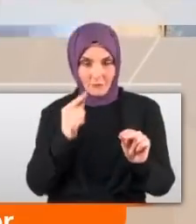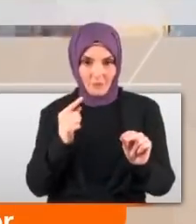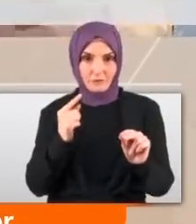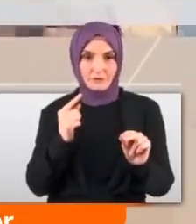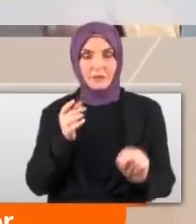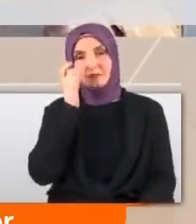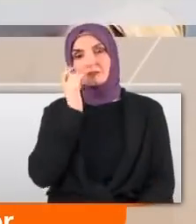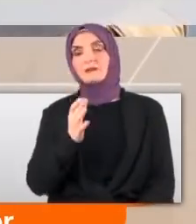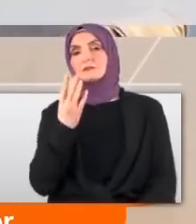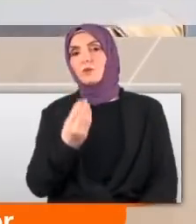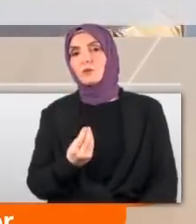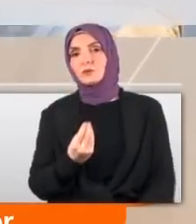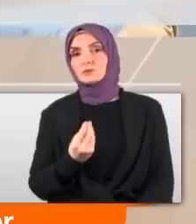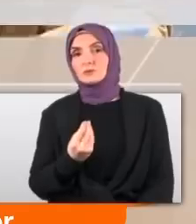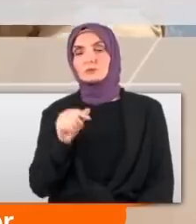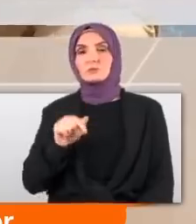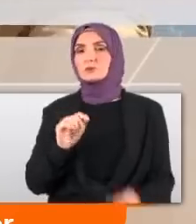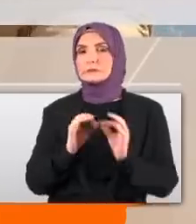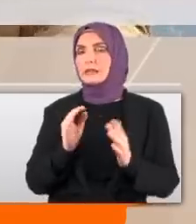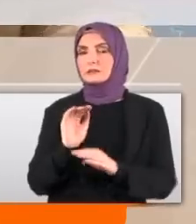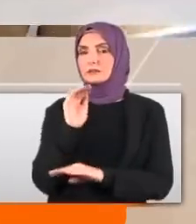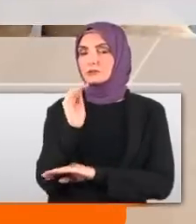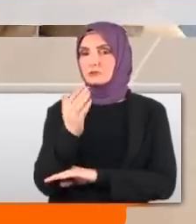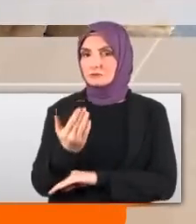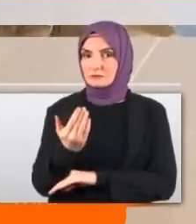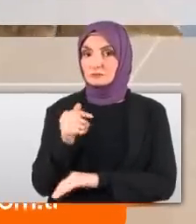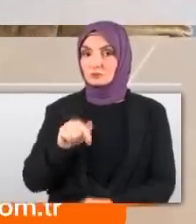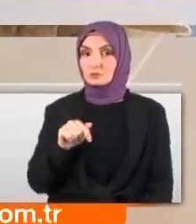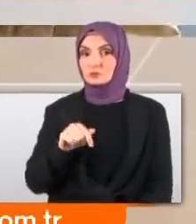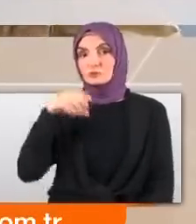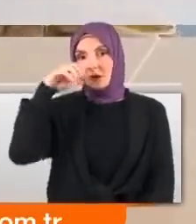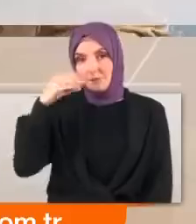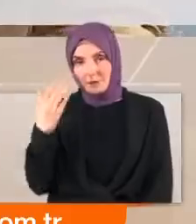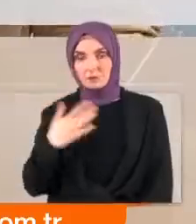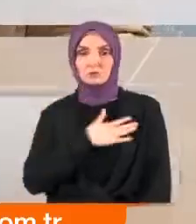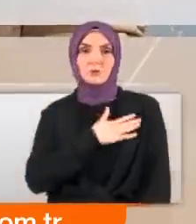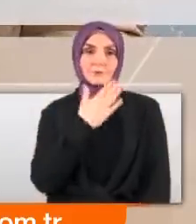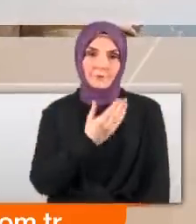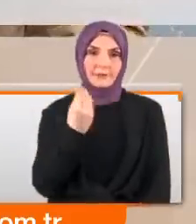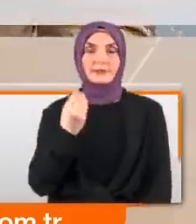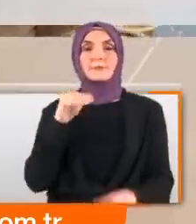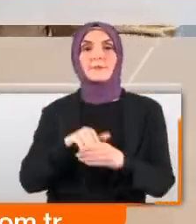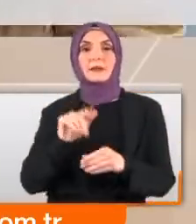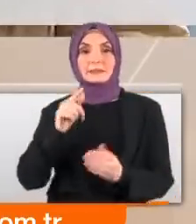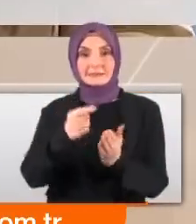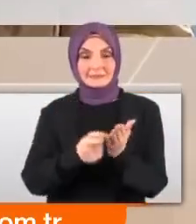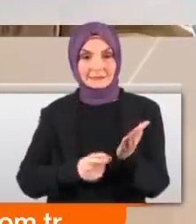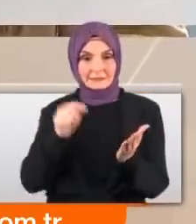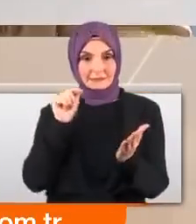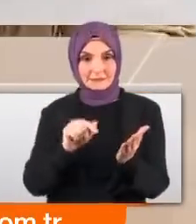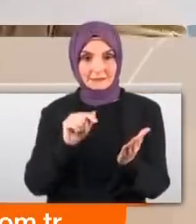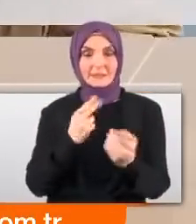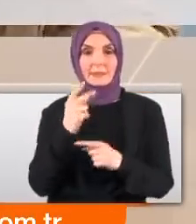olacak. Bugün neler yaşandı? Bugün hem AK Parti hem CHP hem de İYİ Parti listelerini Yüksek Seçim Kurulu'na